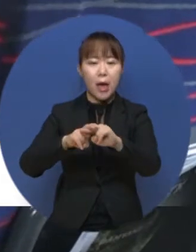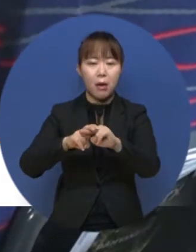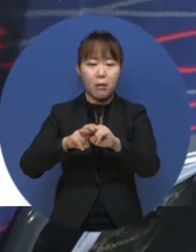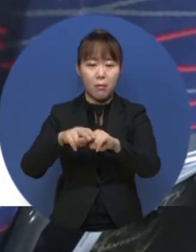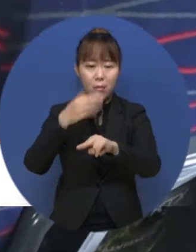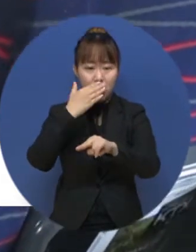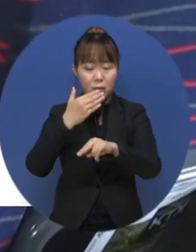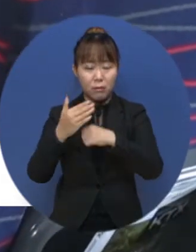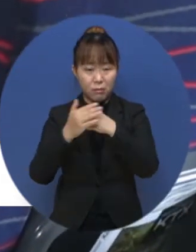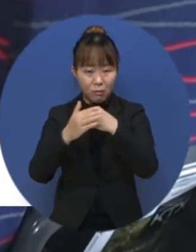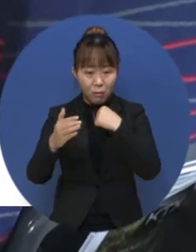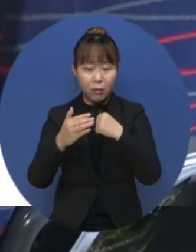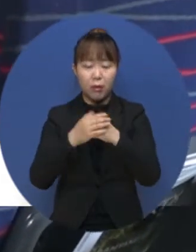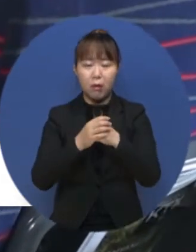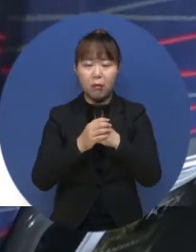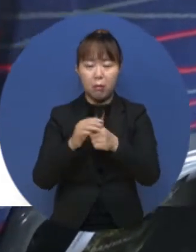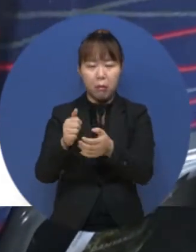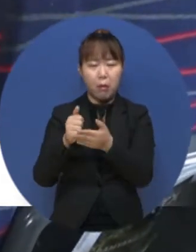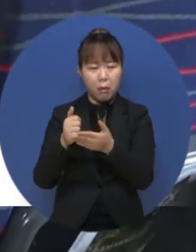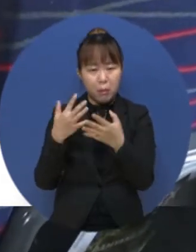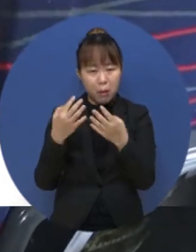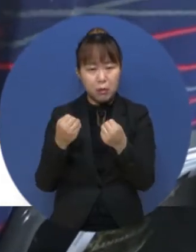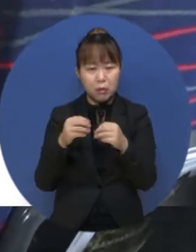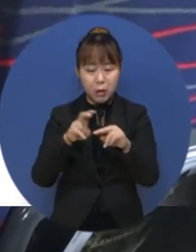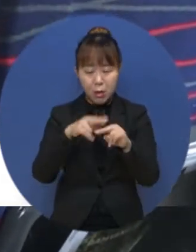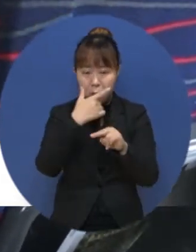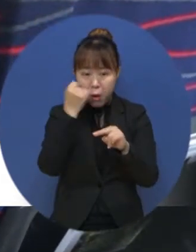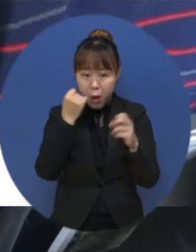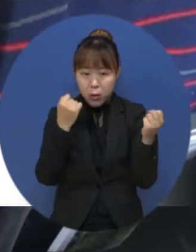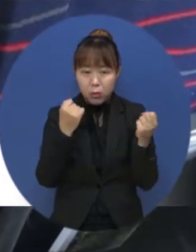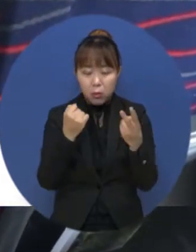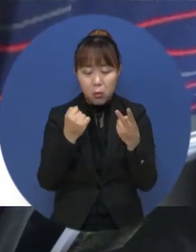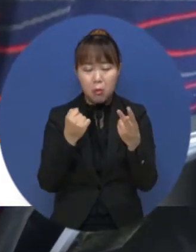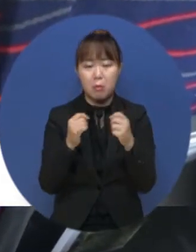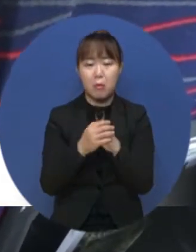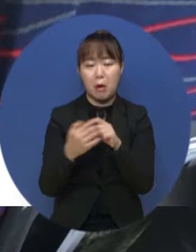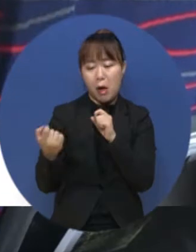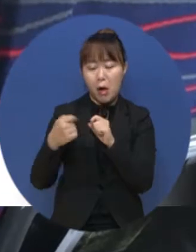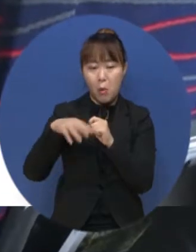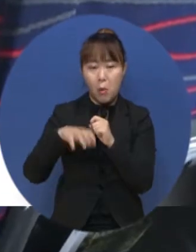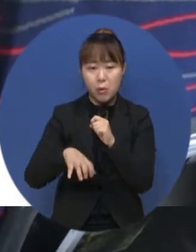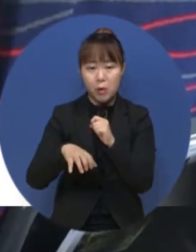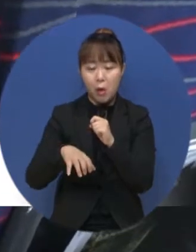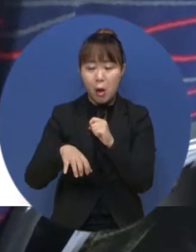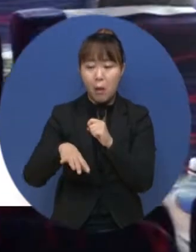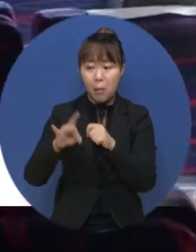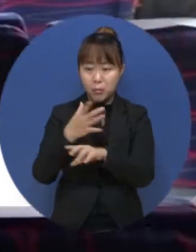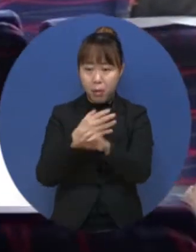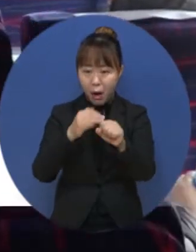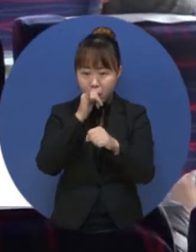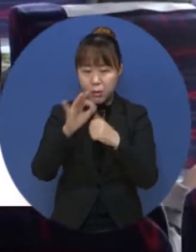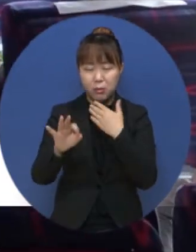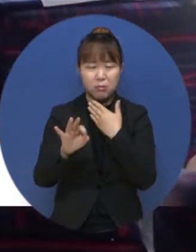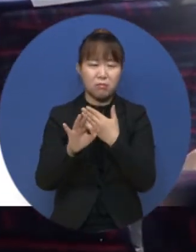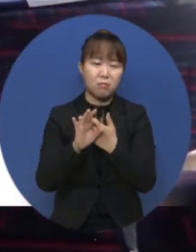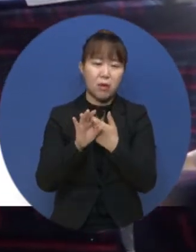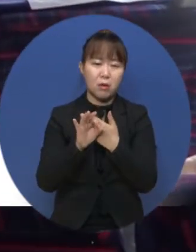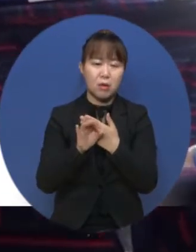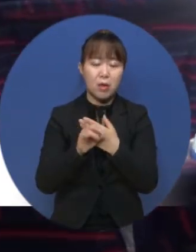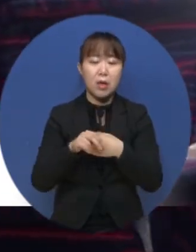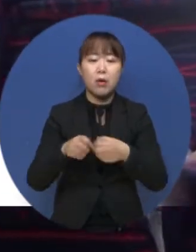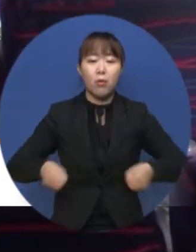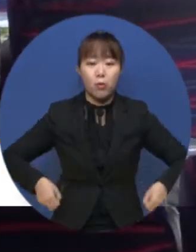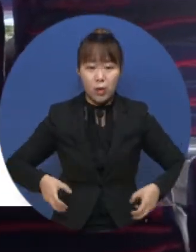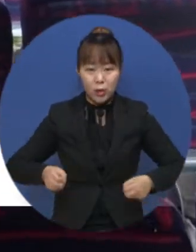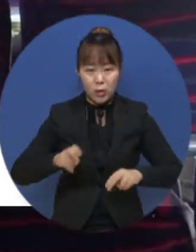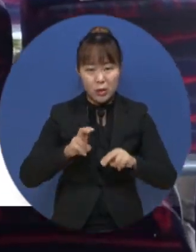때문에 이용객이 많아 좌석이 부족하거나 근접 자리가 먼저 예약됐을 경우